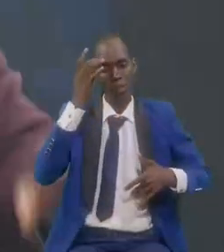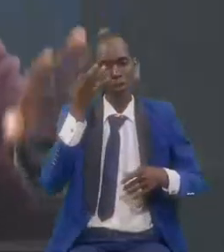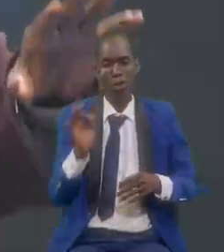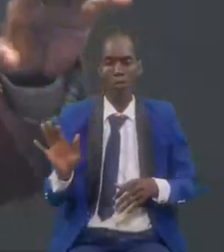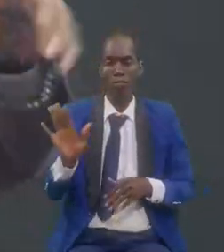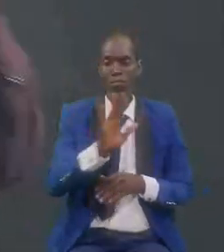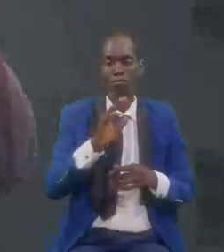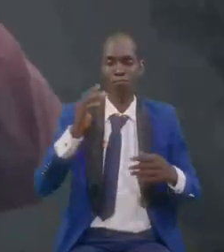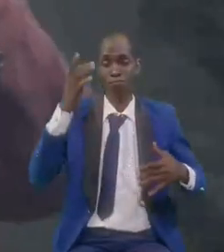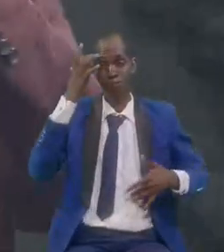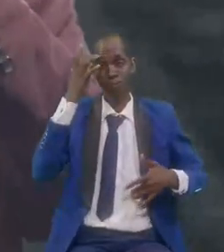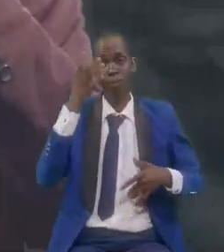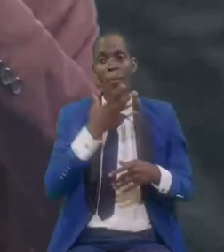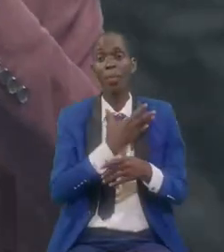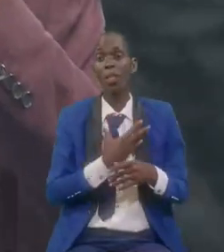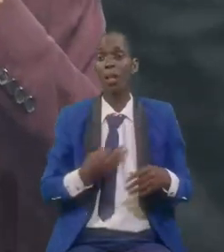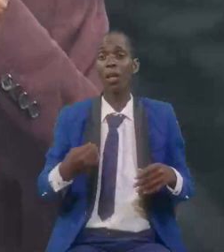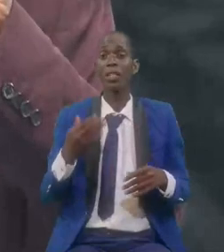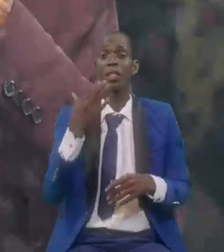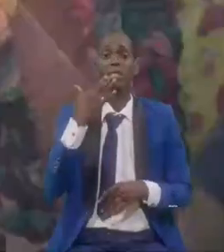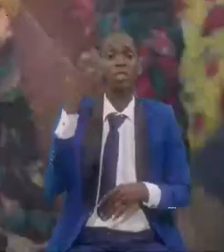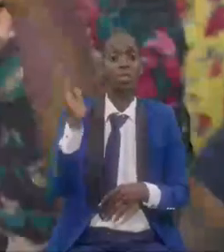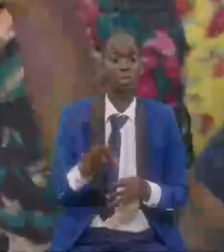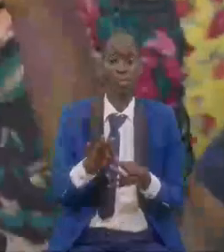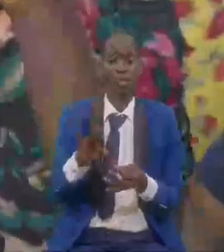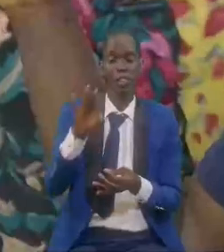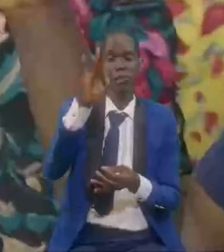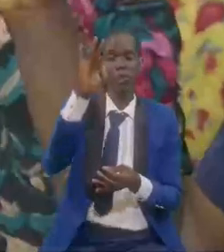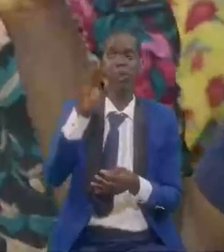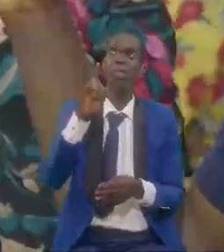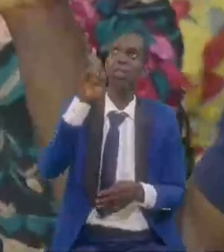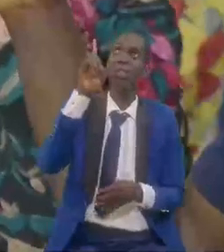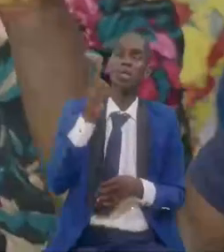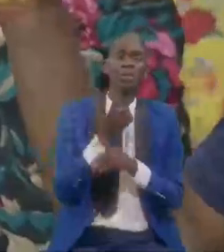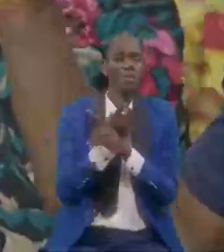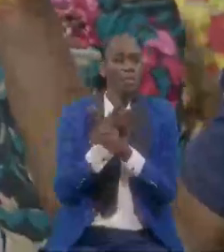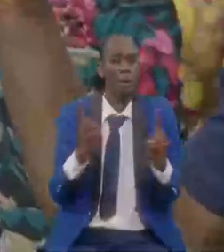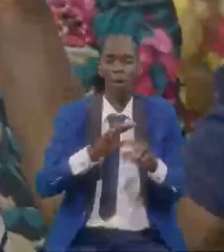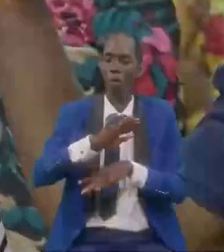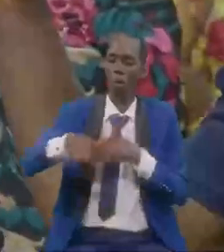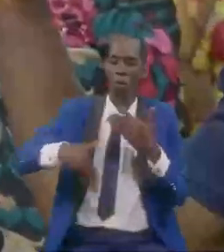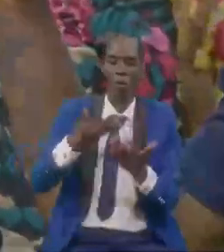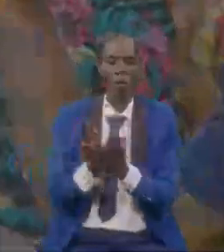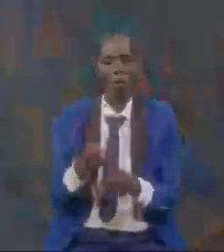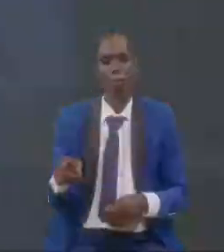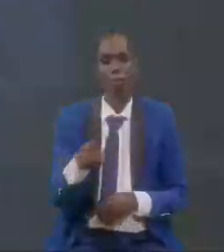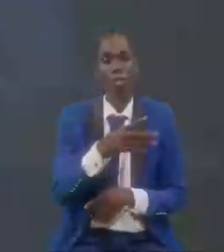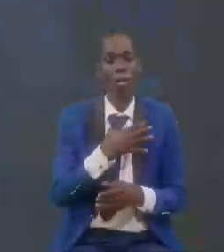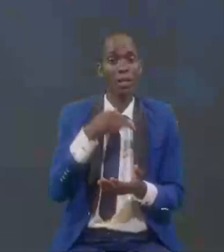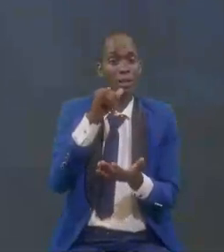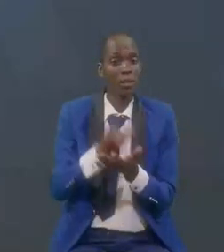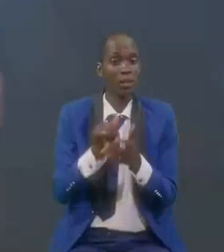malades et qui avaient des mauvais esprits. Il a délivré tout le monde.